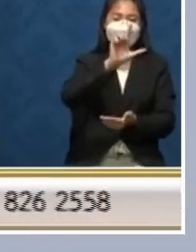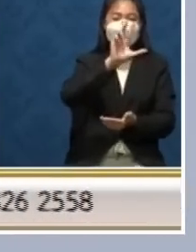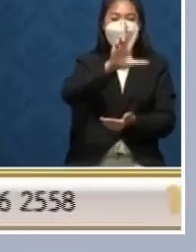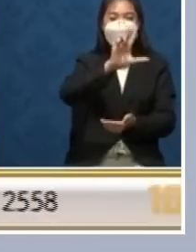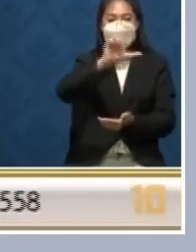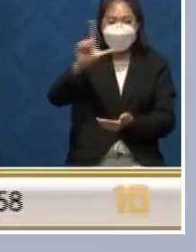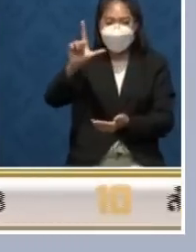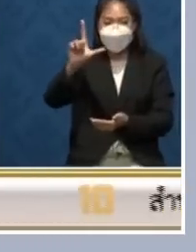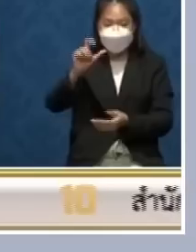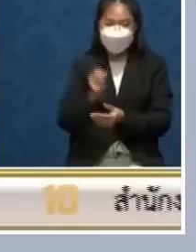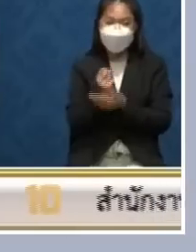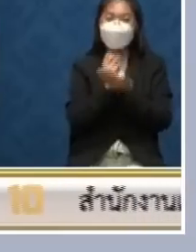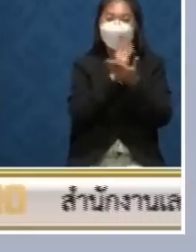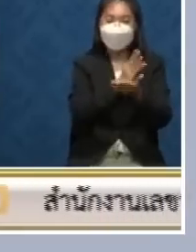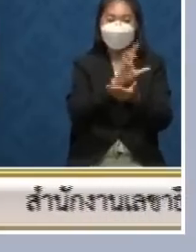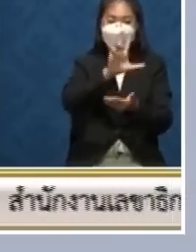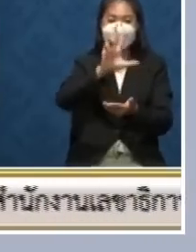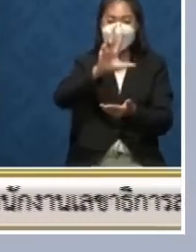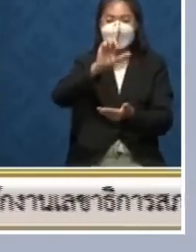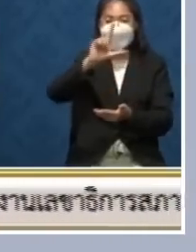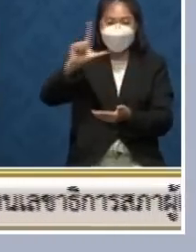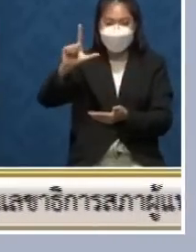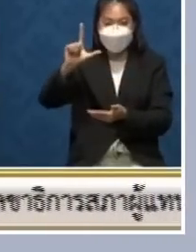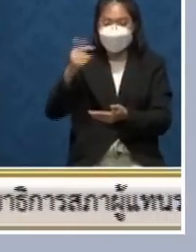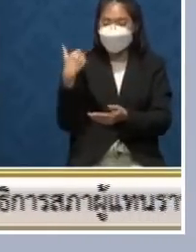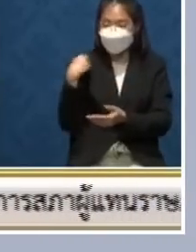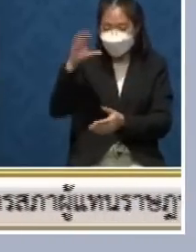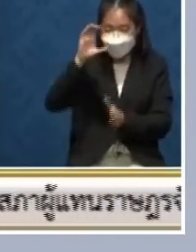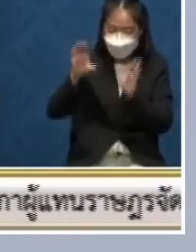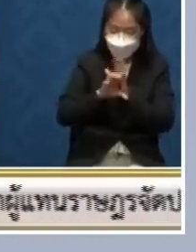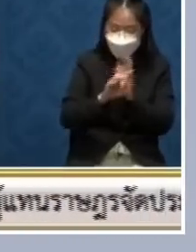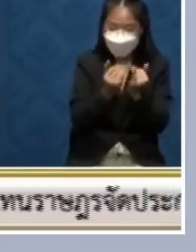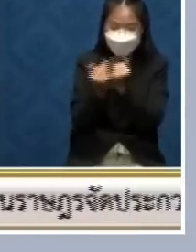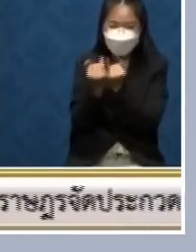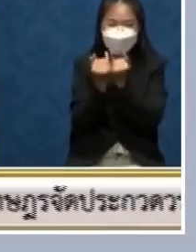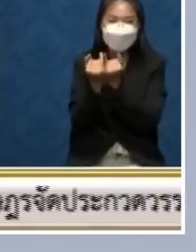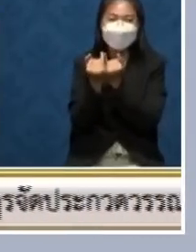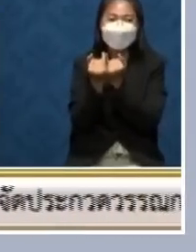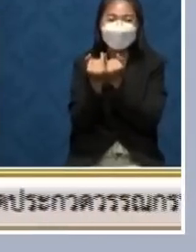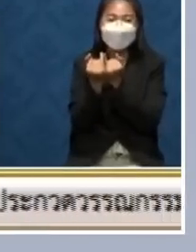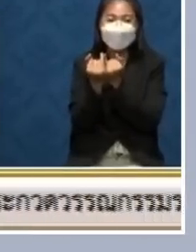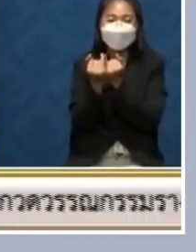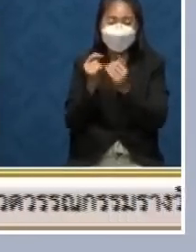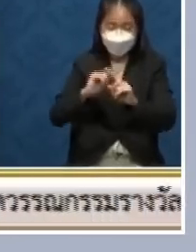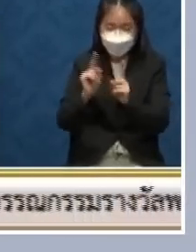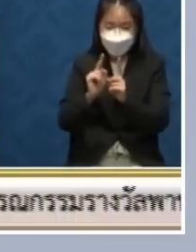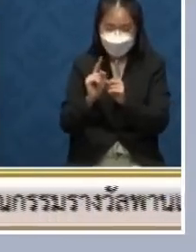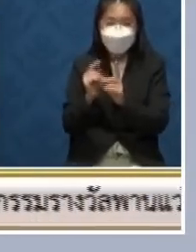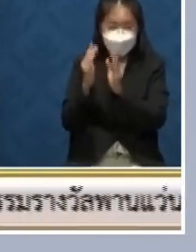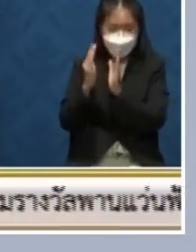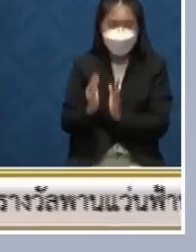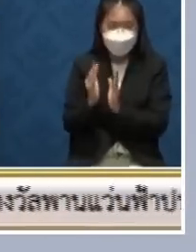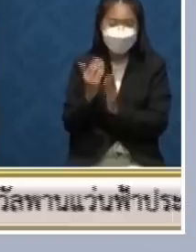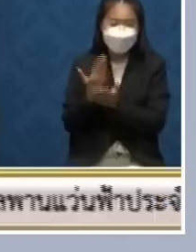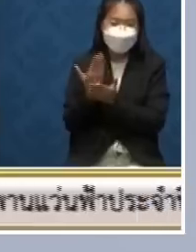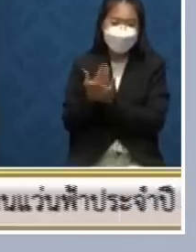แต่อย่างใดร้อยเอกธรรมนัสยังมองด้วยนะคะว่านี่คือการดิสเครดิตก่อนการหาเสียงเลือกตั้งเ